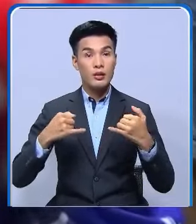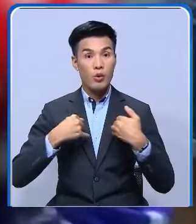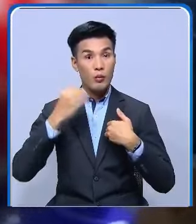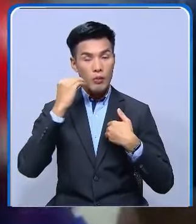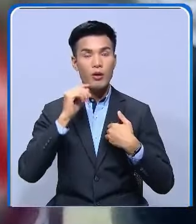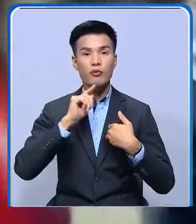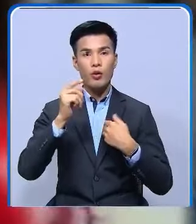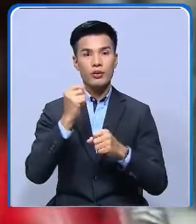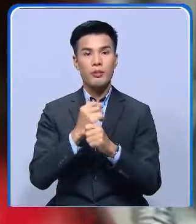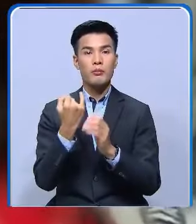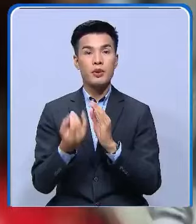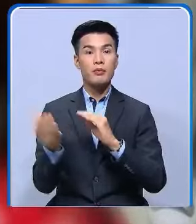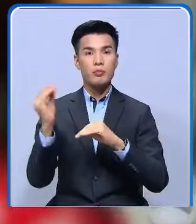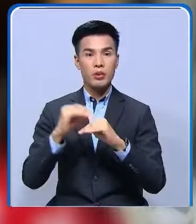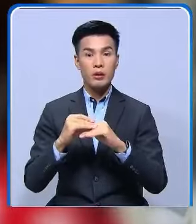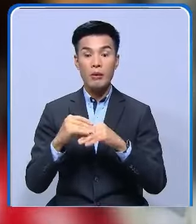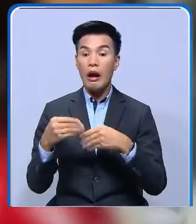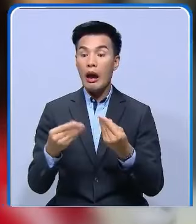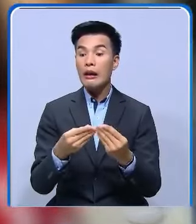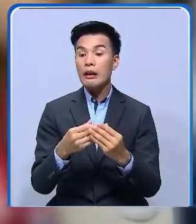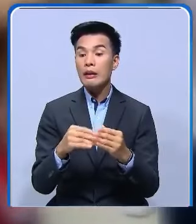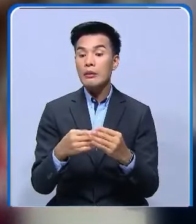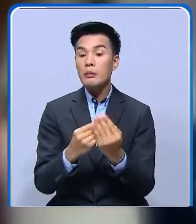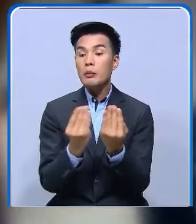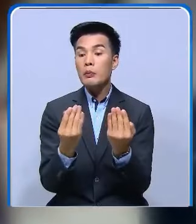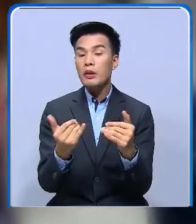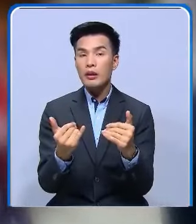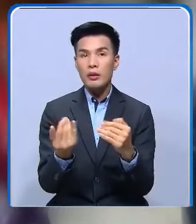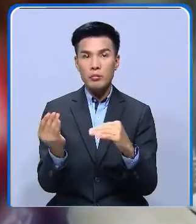แจ้งข้อหาจัดให้มีการเล่นการพนันโดยไม่ได้รับอนุ